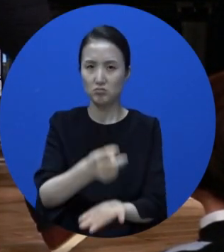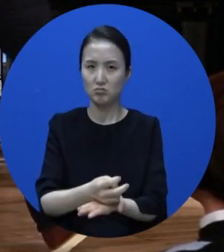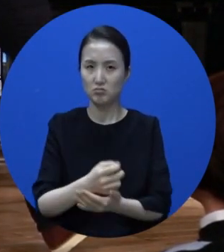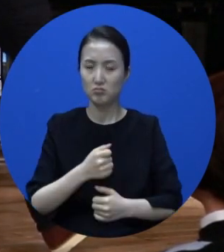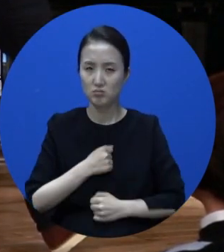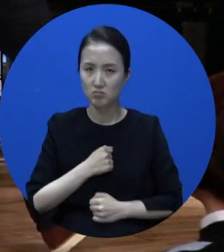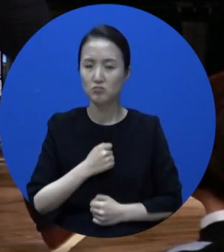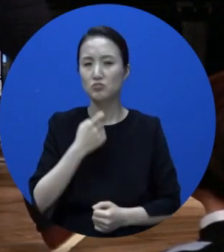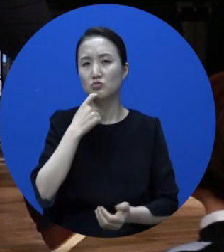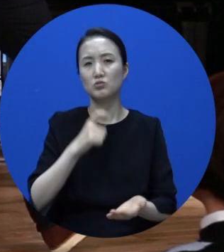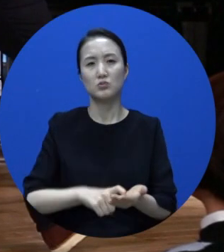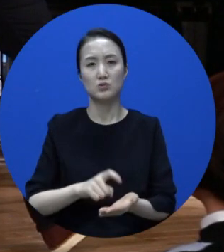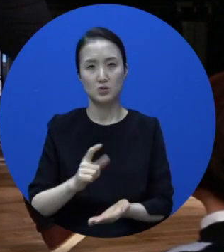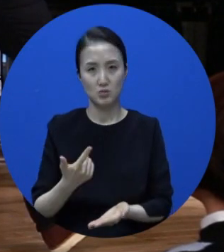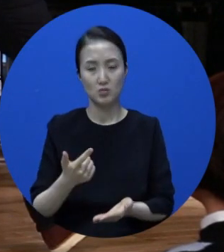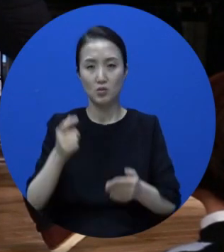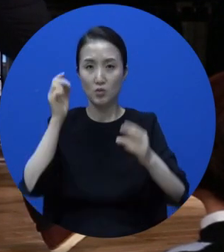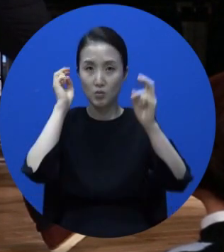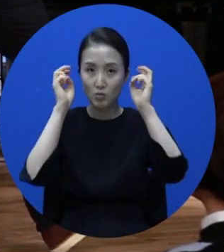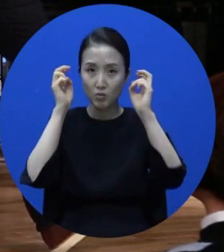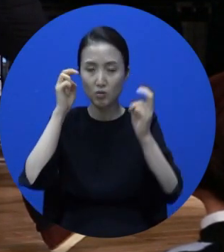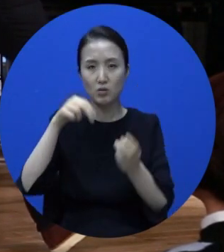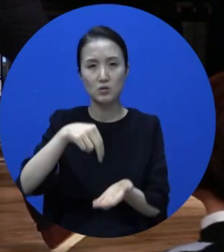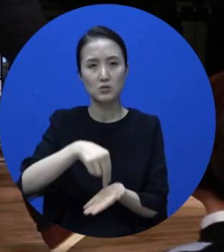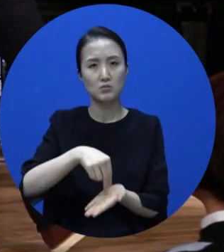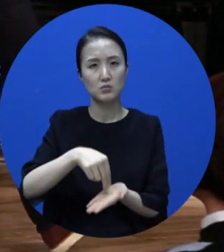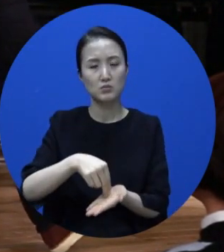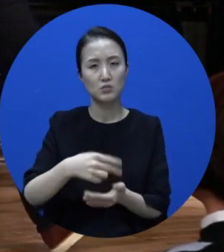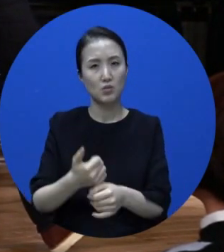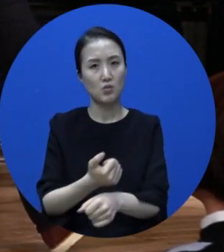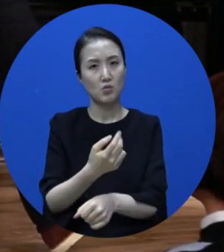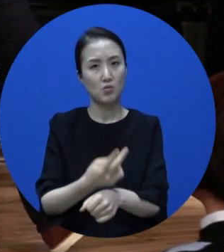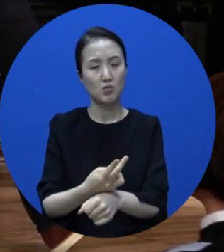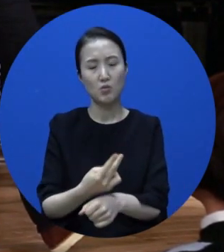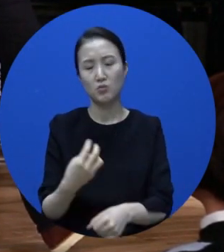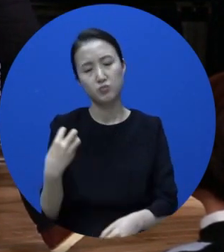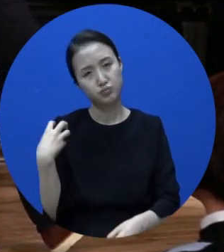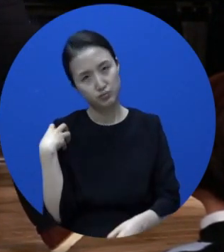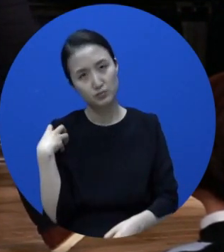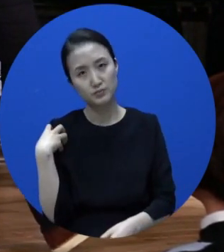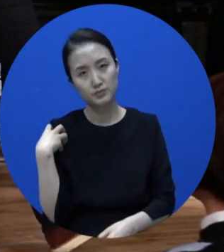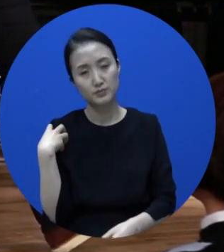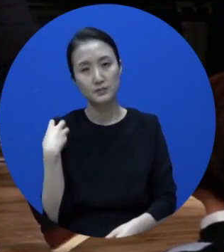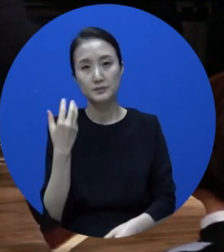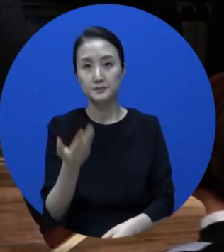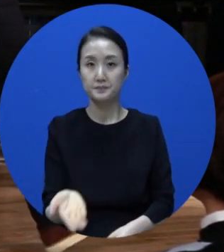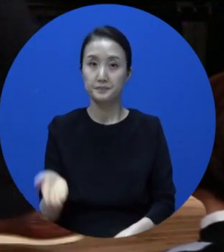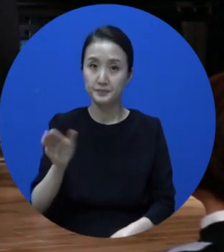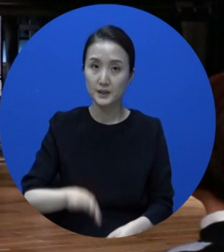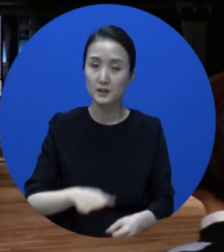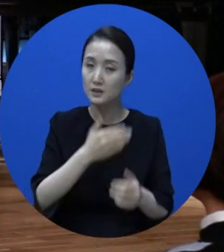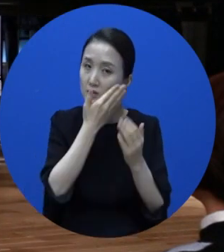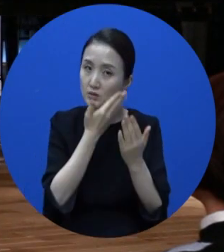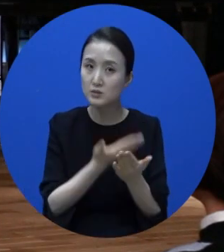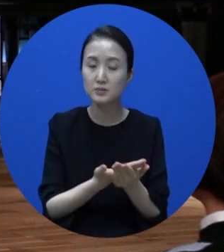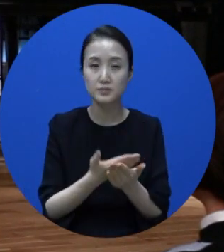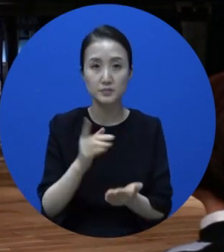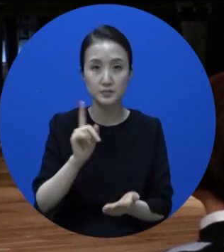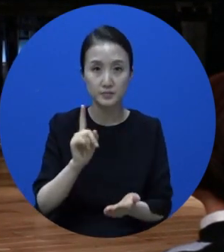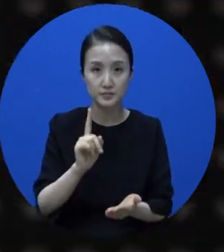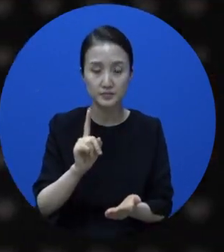입장에선 어쨌든 상당히 부담이 되는 정책인 것 맞아요 그런데 중요한 것은